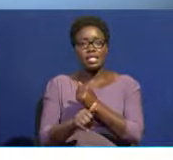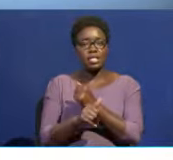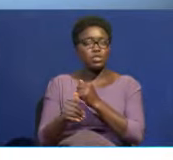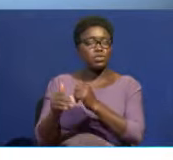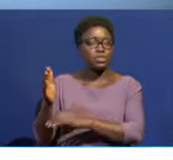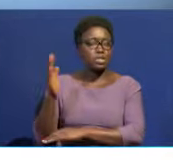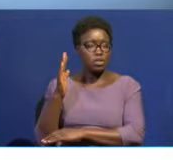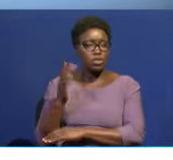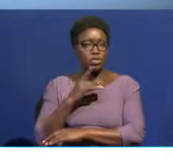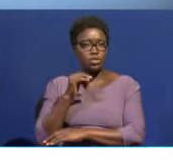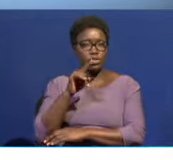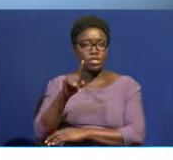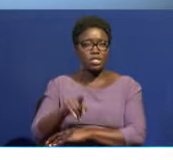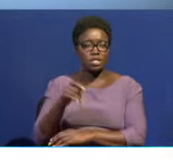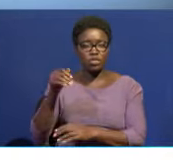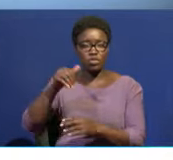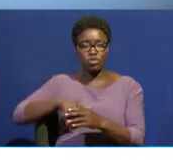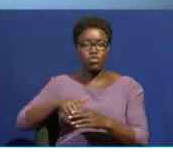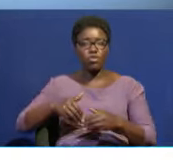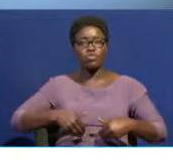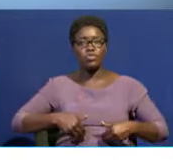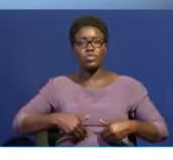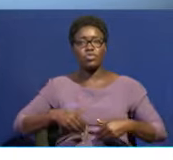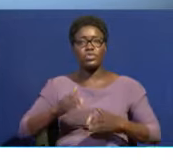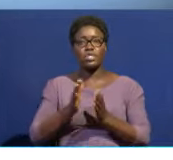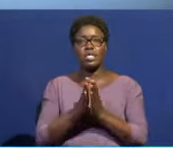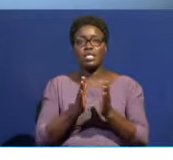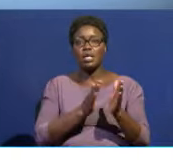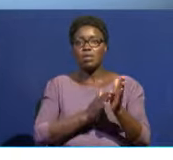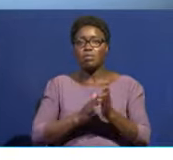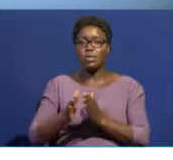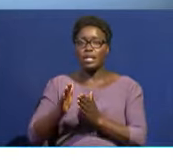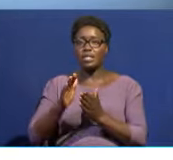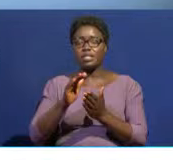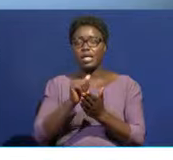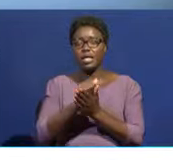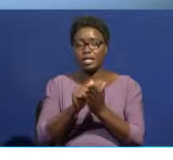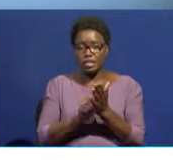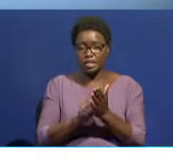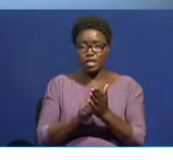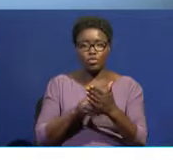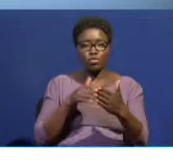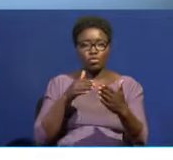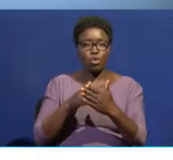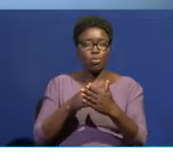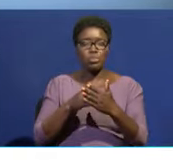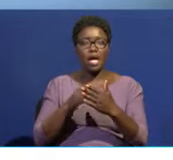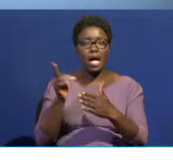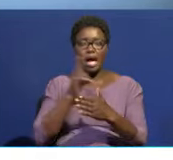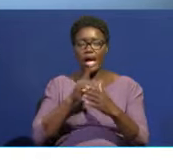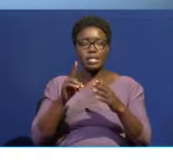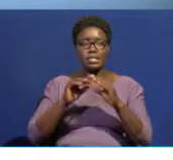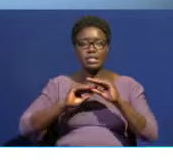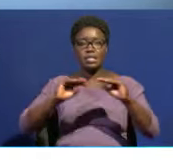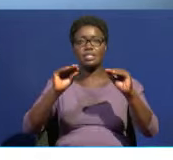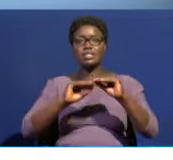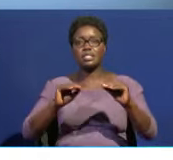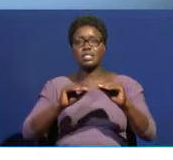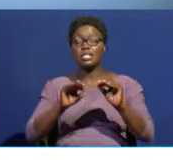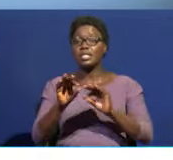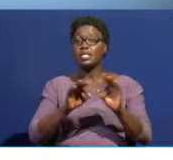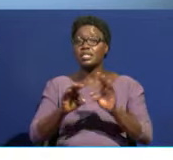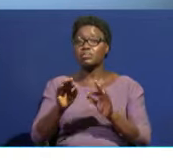basi hipo haja kuwashirikisha vijana katika kuratibu sera za kukabiliana na itikadi kali. Maelezo zaidi ni katika taarifa